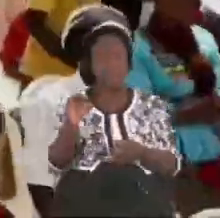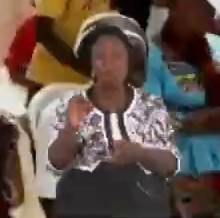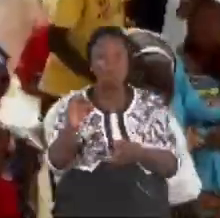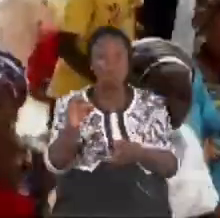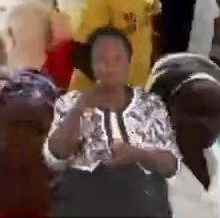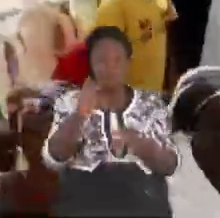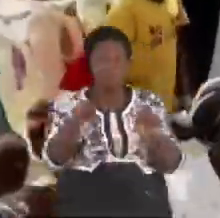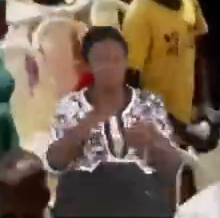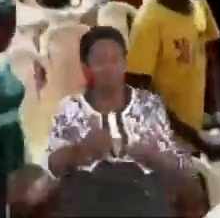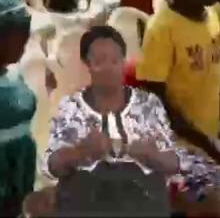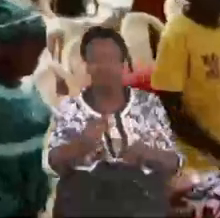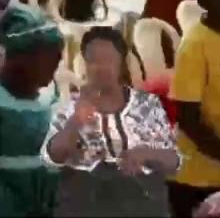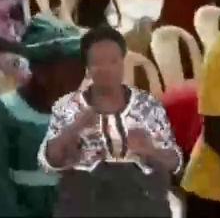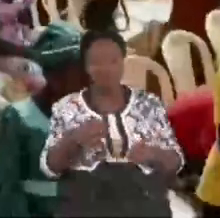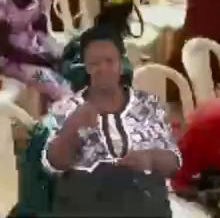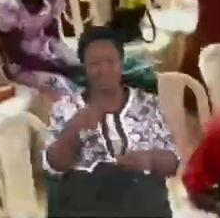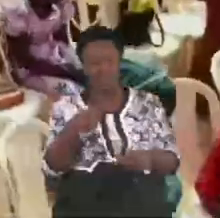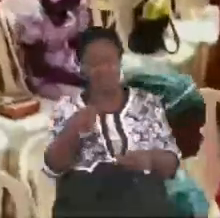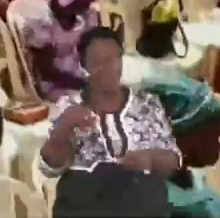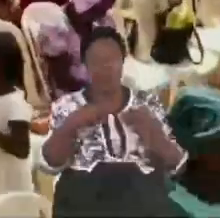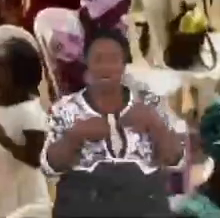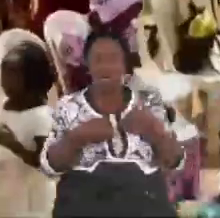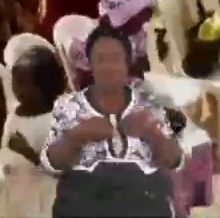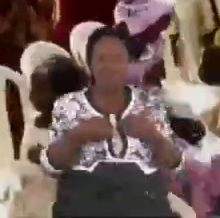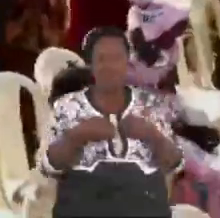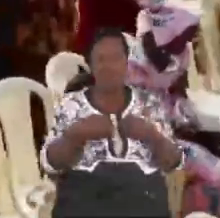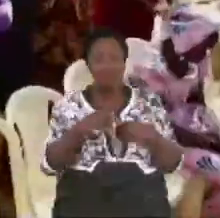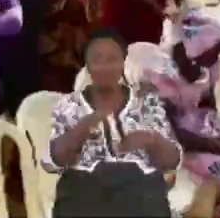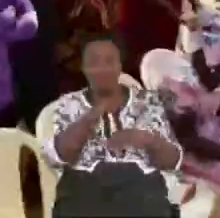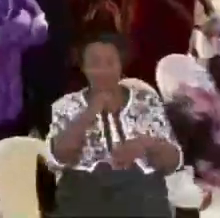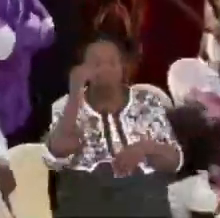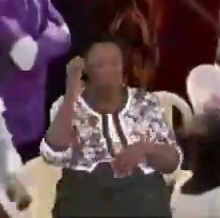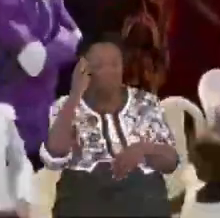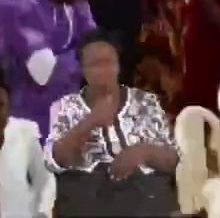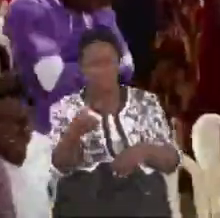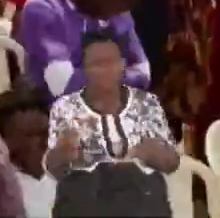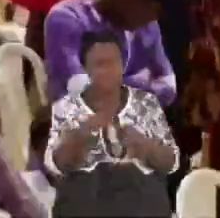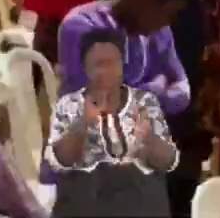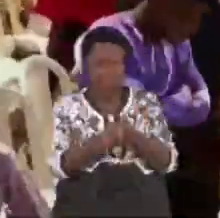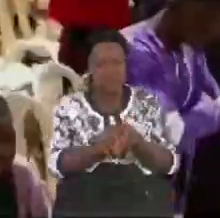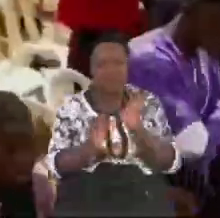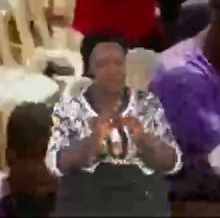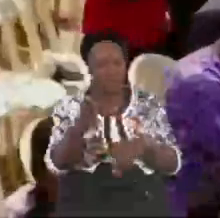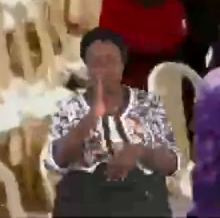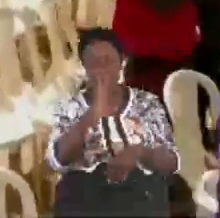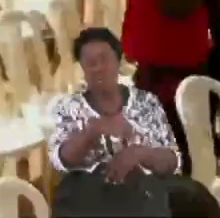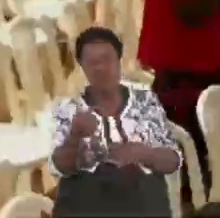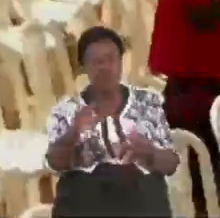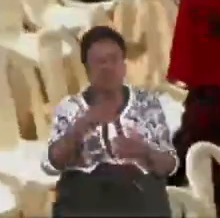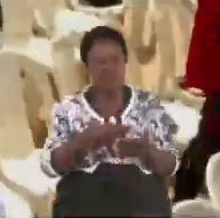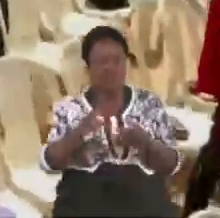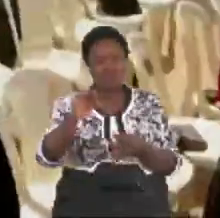Tu vas pas dire. On n'a jamais entendu parler qui a le Saint-Esprit. Tu as entendu. Et c'est pour toi.